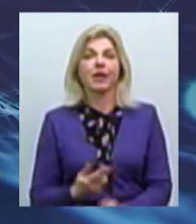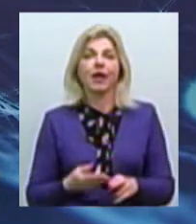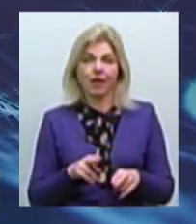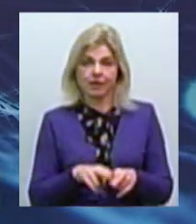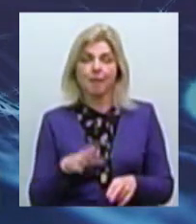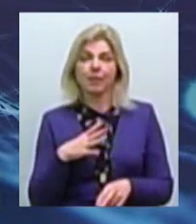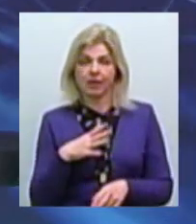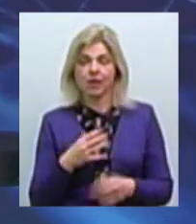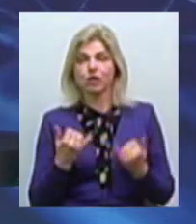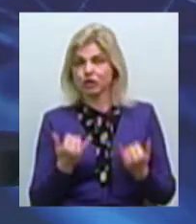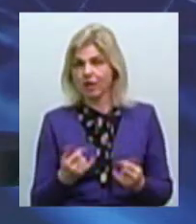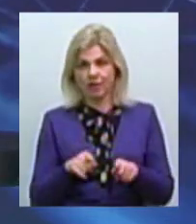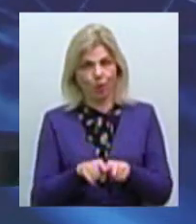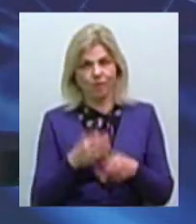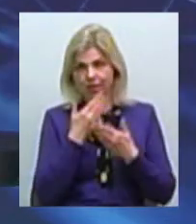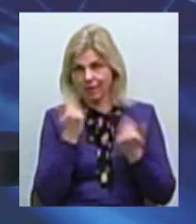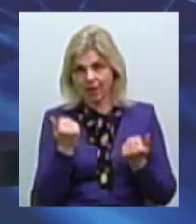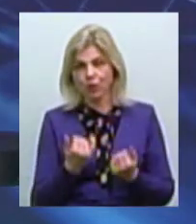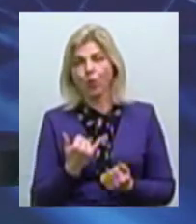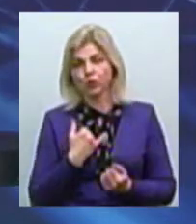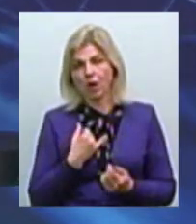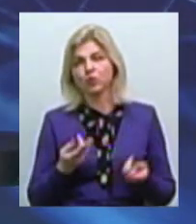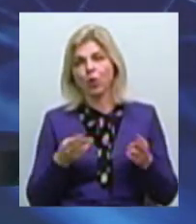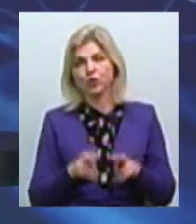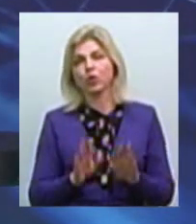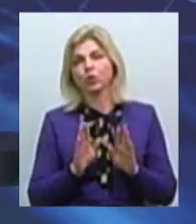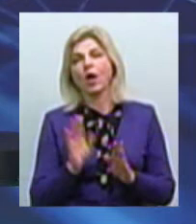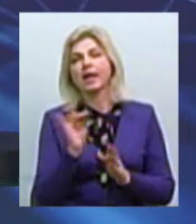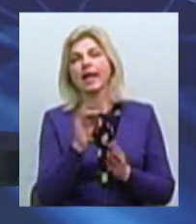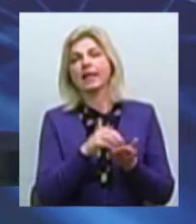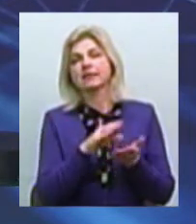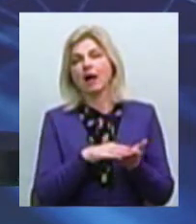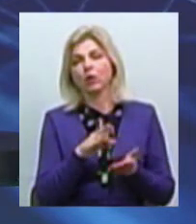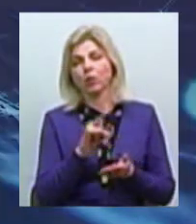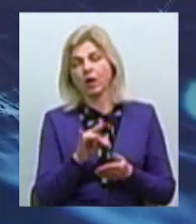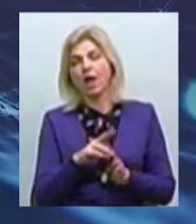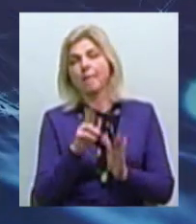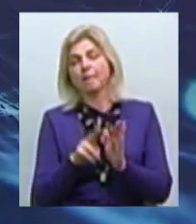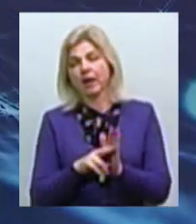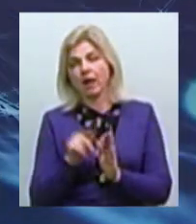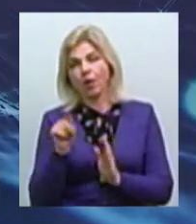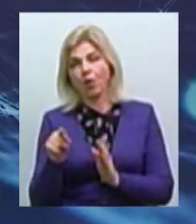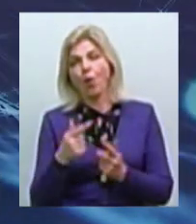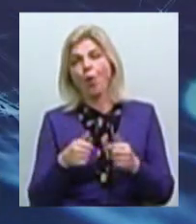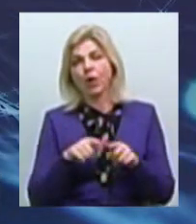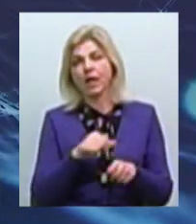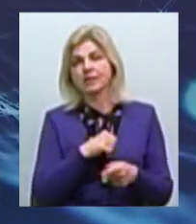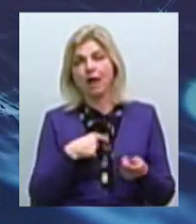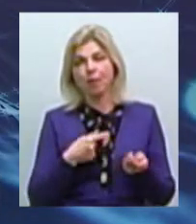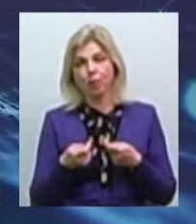этого уже нету у нас остались только регистраторы при органах местного самоуправления